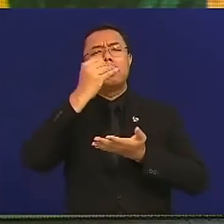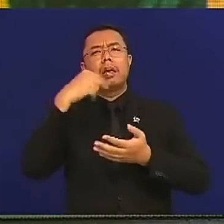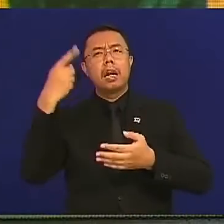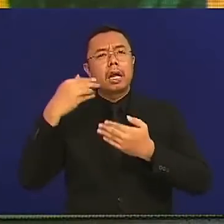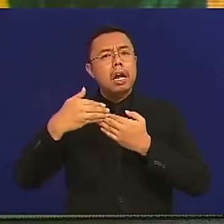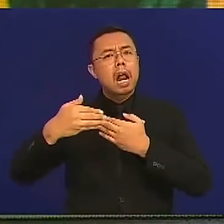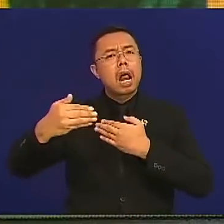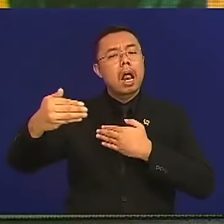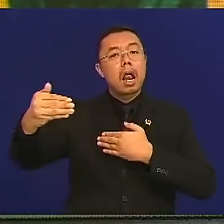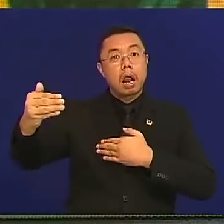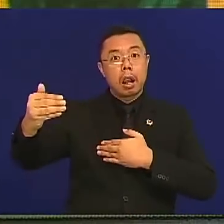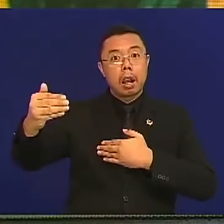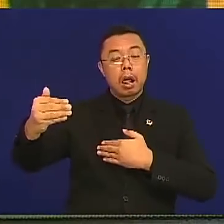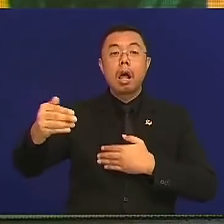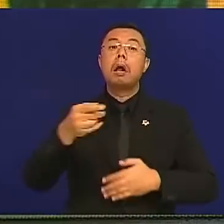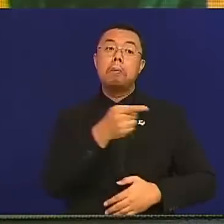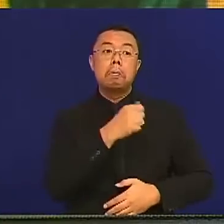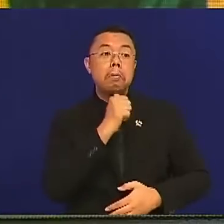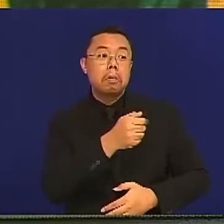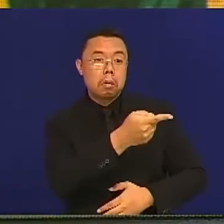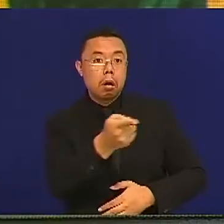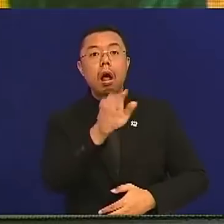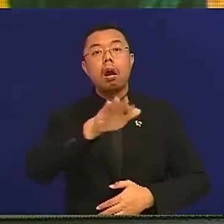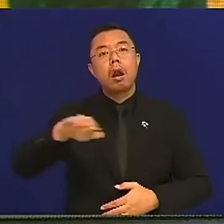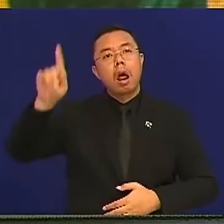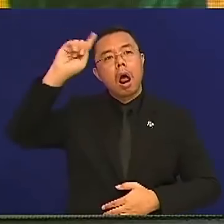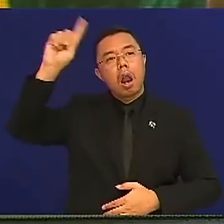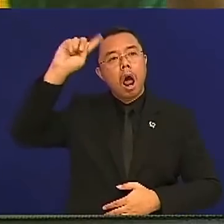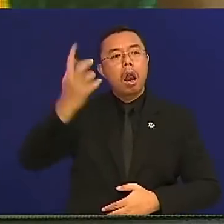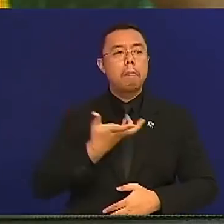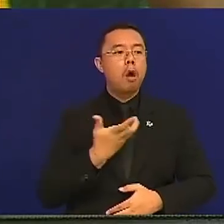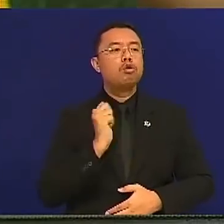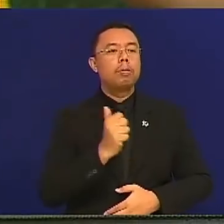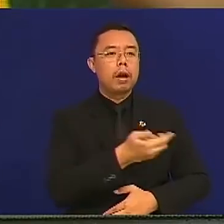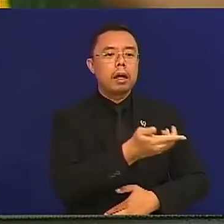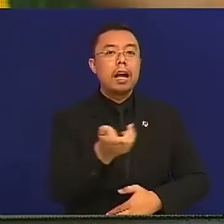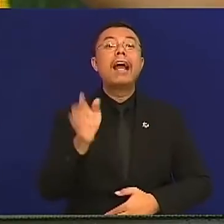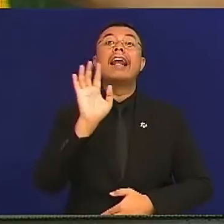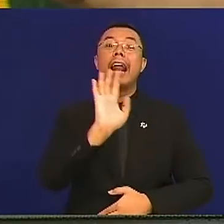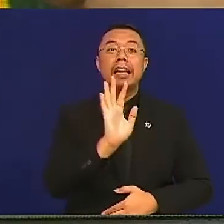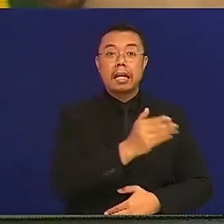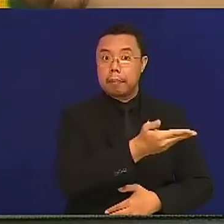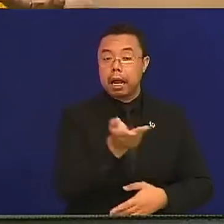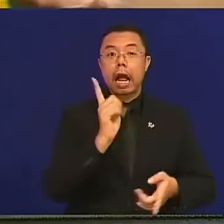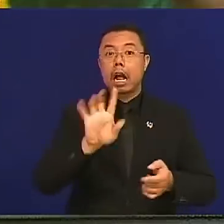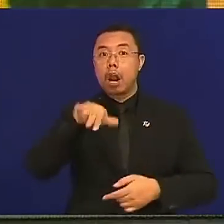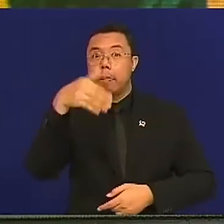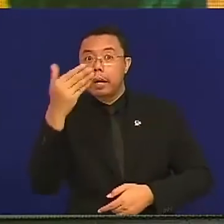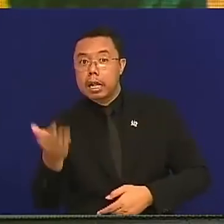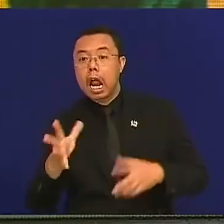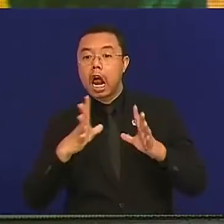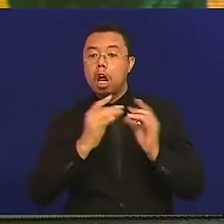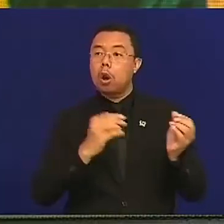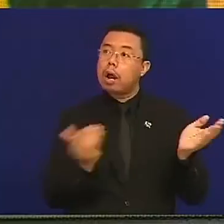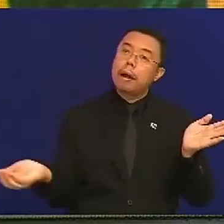kekal, yang adalah anak-anak Allah, yang Allah ingin supaya suatu hari kalau meninggal dunia